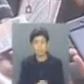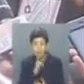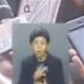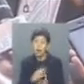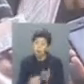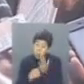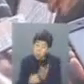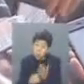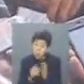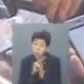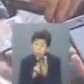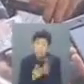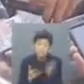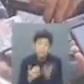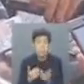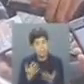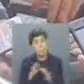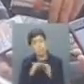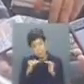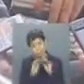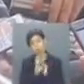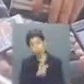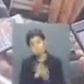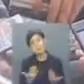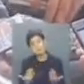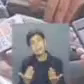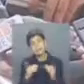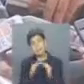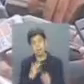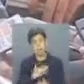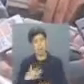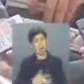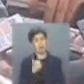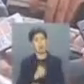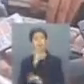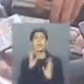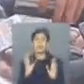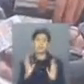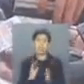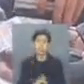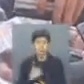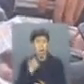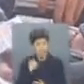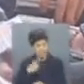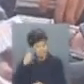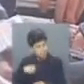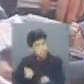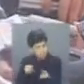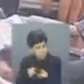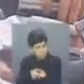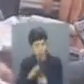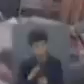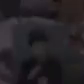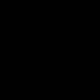อที่ไม่ผิดกฎหมายมันก็เป็นสิทธินี่ไงเราเป็นนักการเมืองก็พูดได้ตัวเนี้ยเห็นด้วยอย่างยิ่งกับผบ.